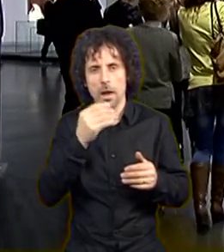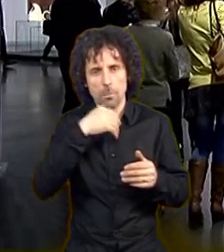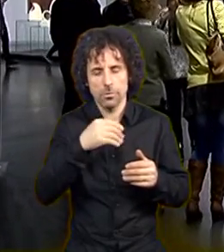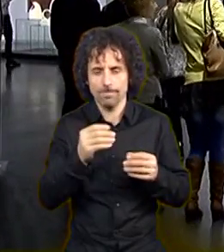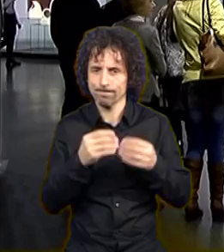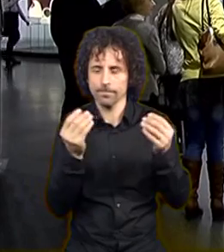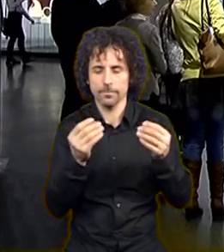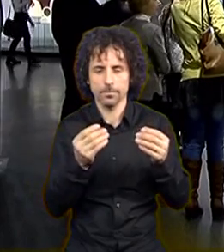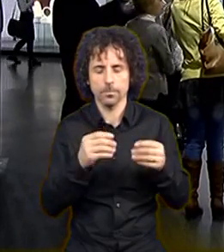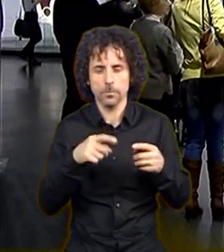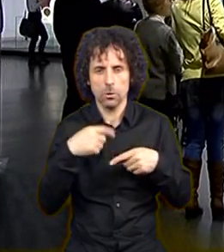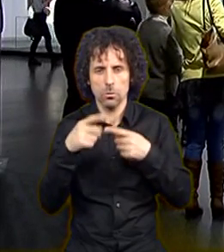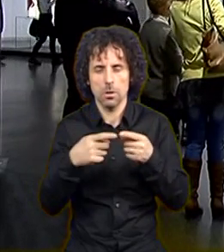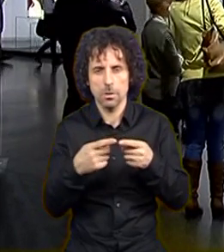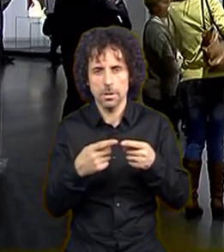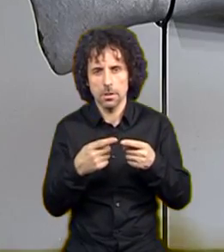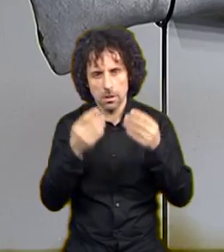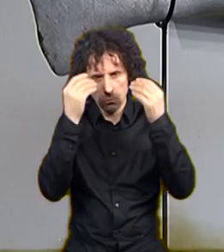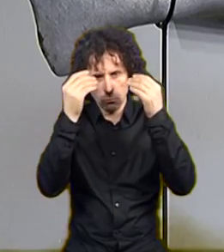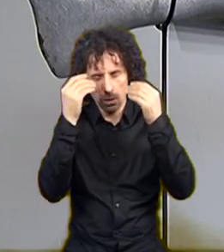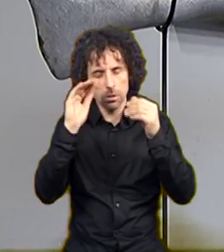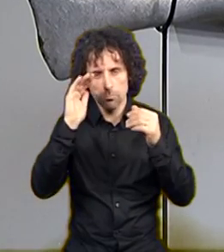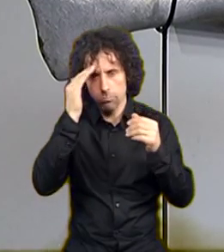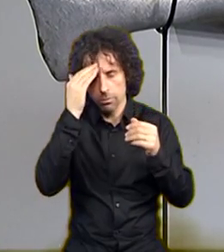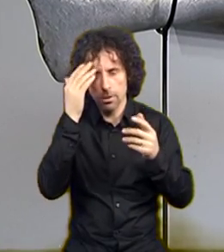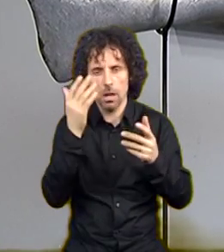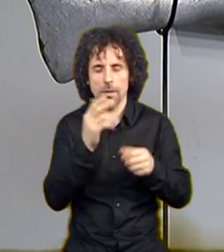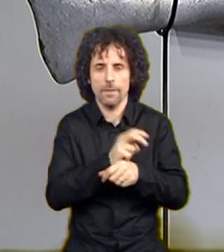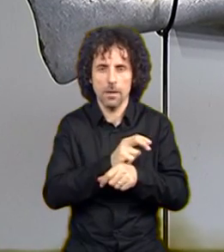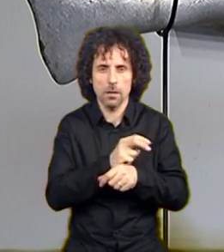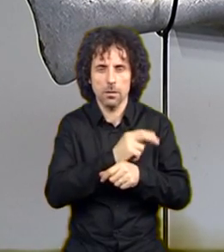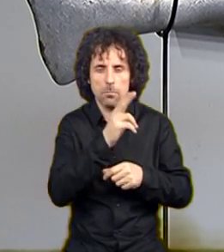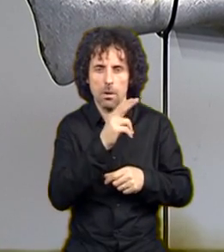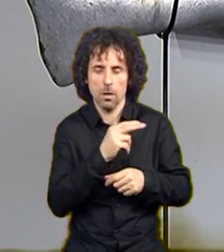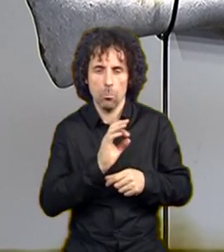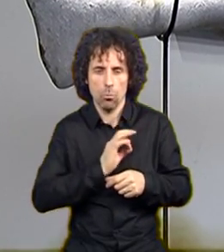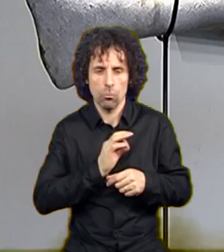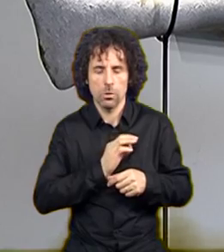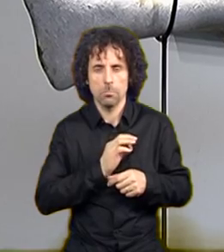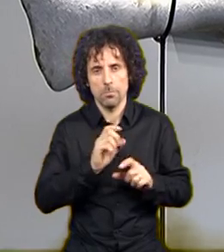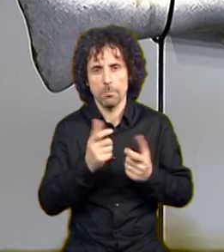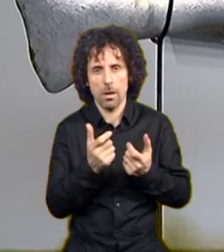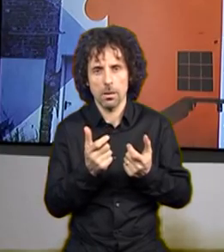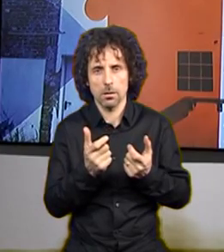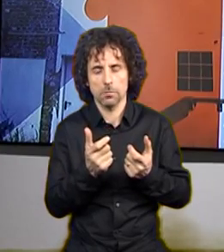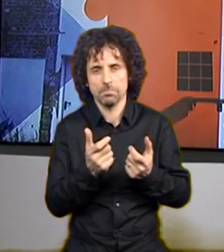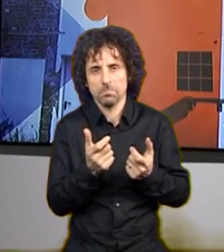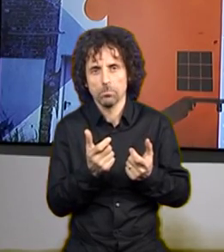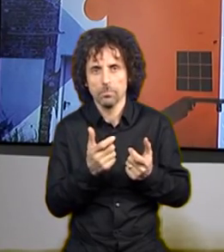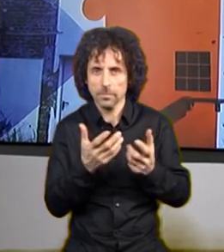Proces nauczania czy poznania wszelkiego rodzaju technik, technik malarskich w moim przypadku,